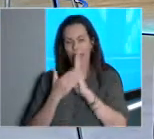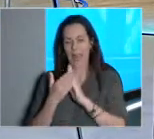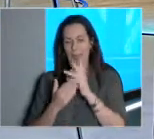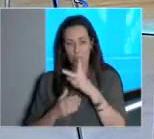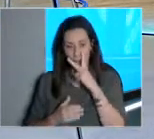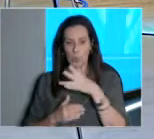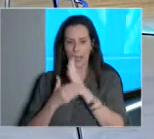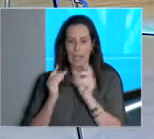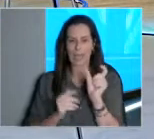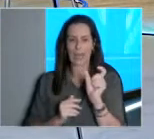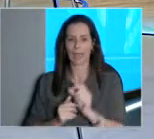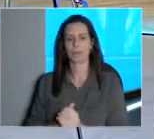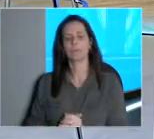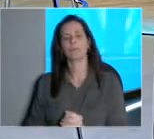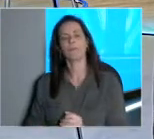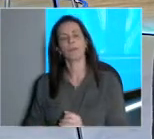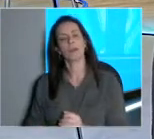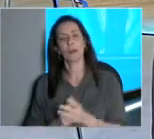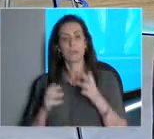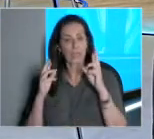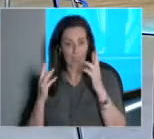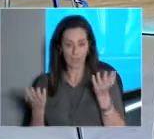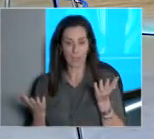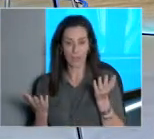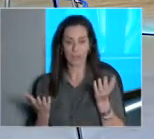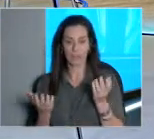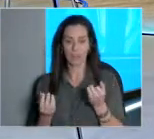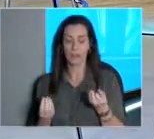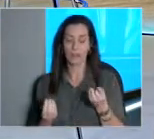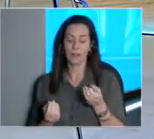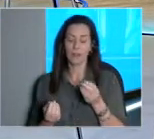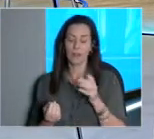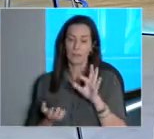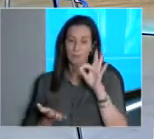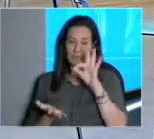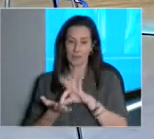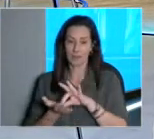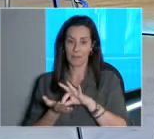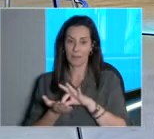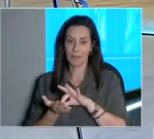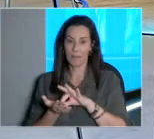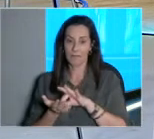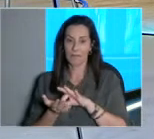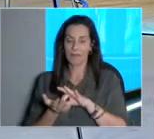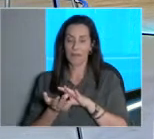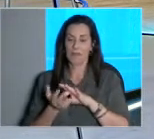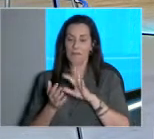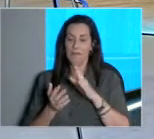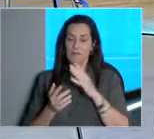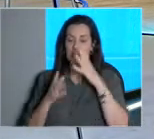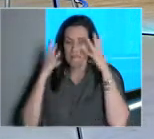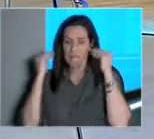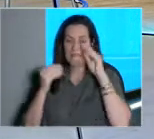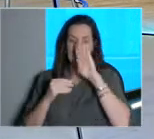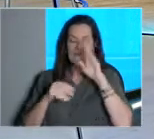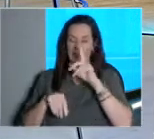ממנו. כן, טוב, אז בואי נקווה שמעבר לעובדה שמציינים פה כמה ימים כיהן כל אחד כראש